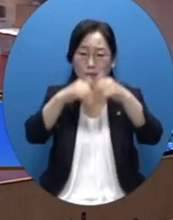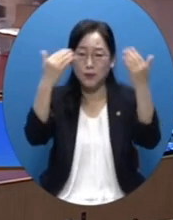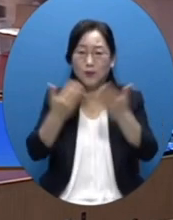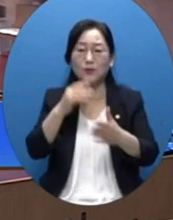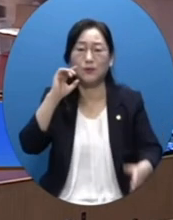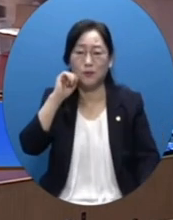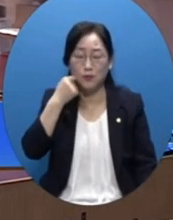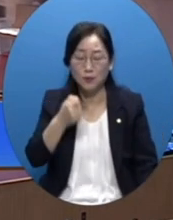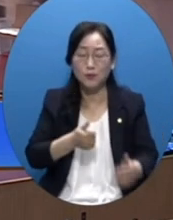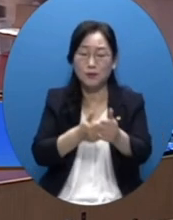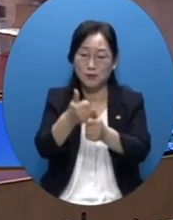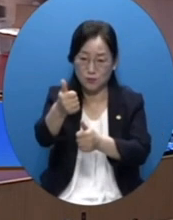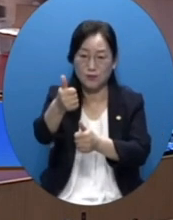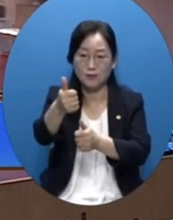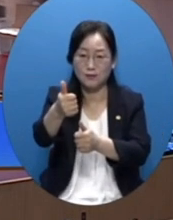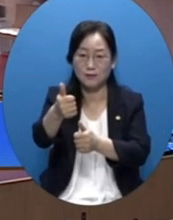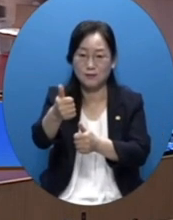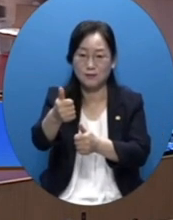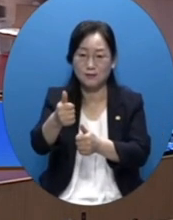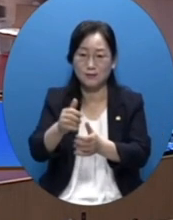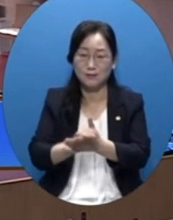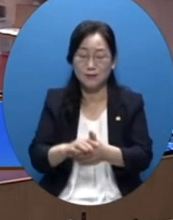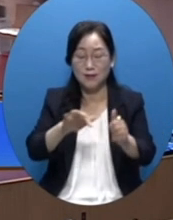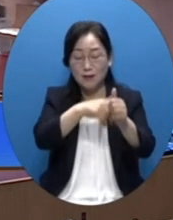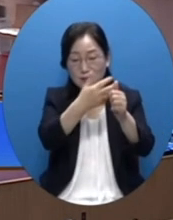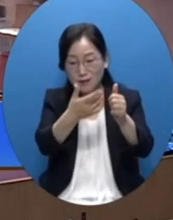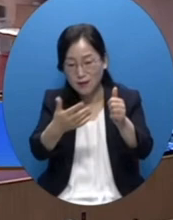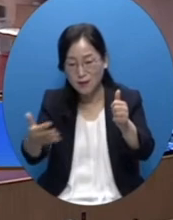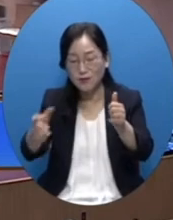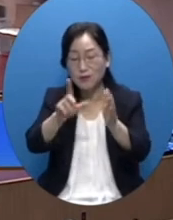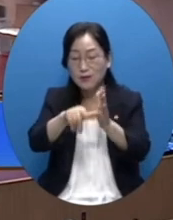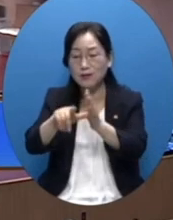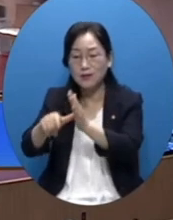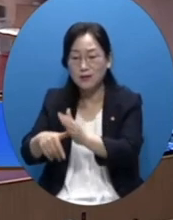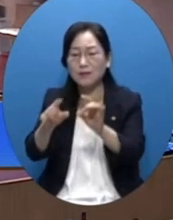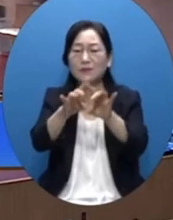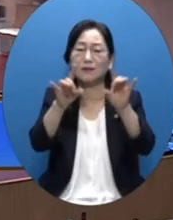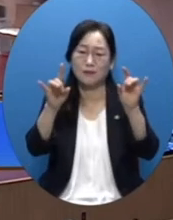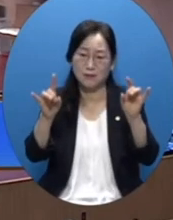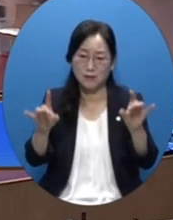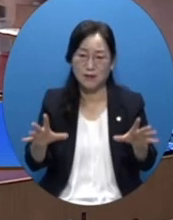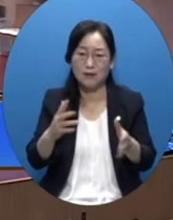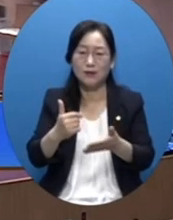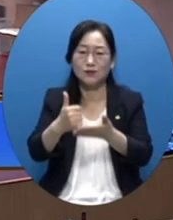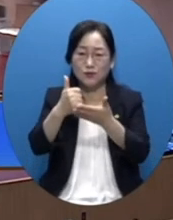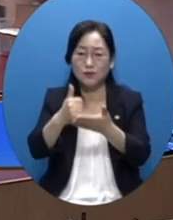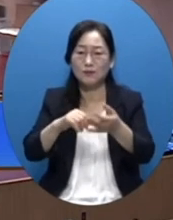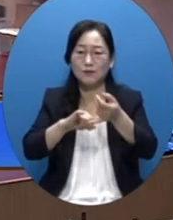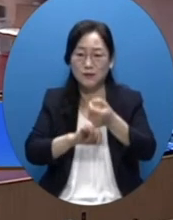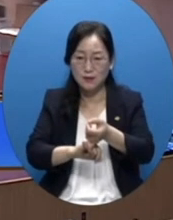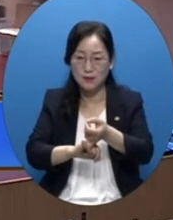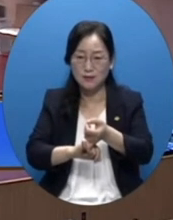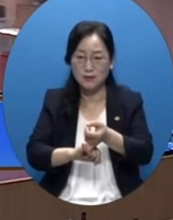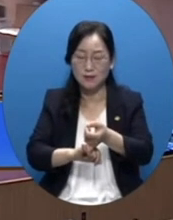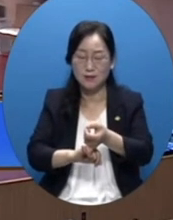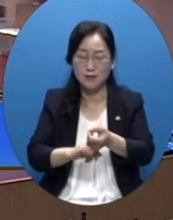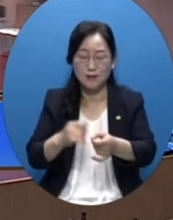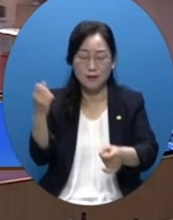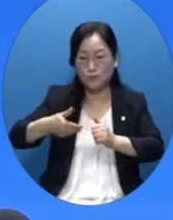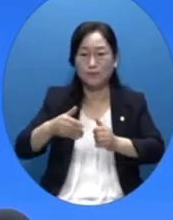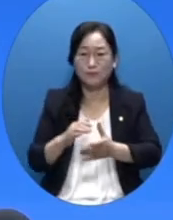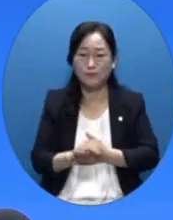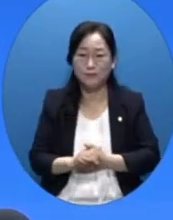이 기도다 흘러가는 순간 순간마다 주님 약속 새겨봅니다